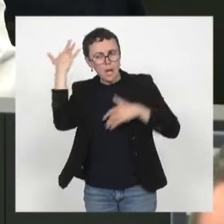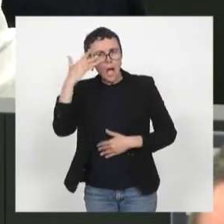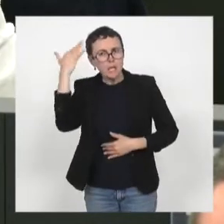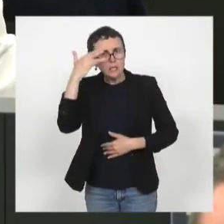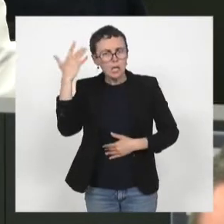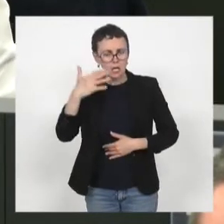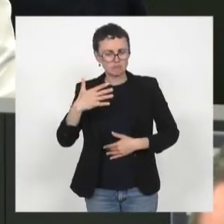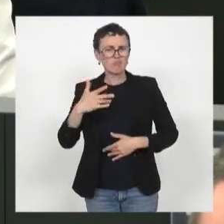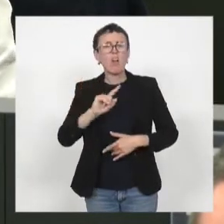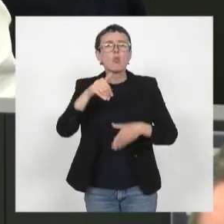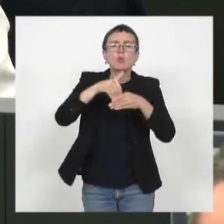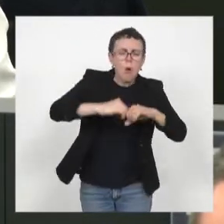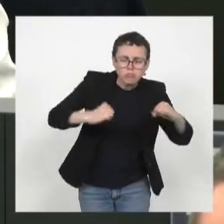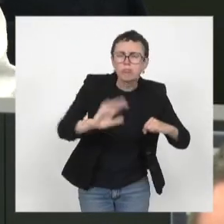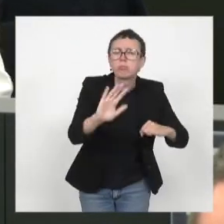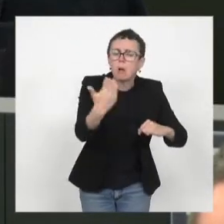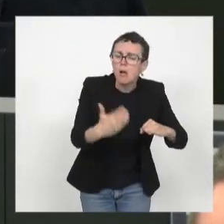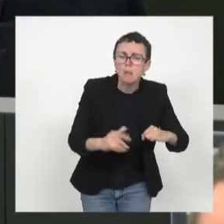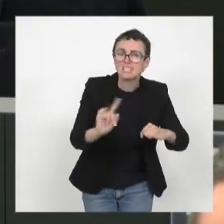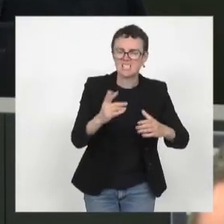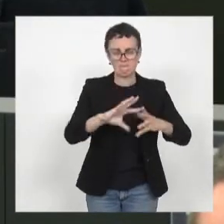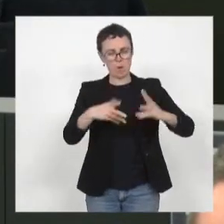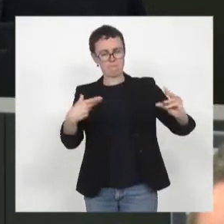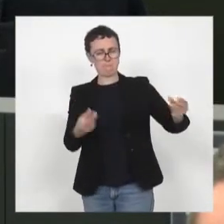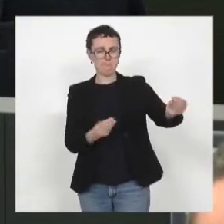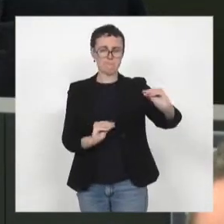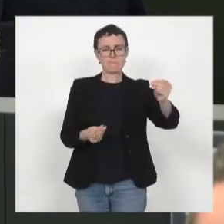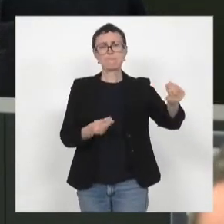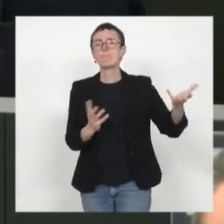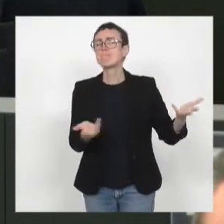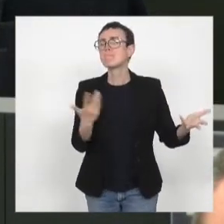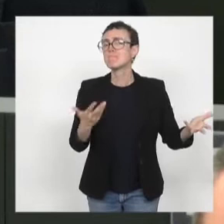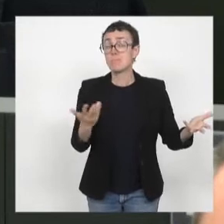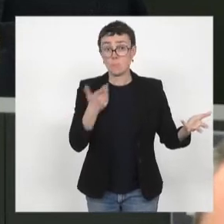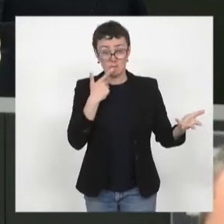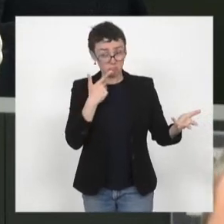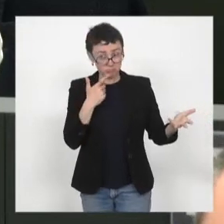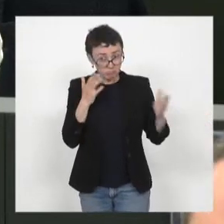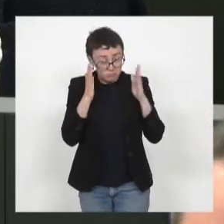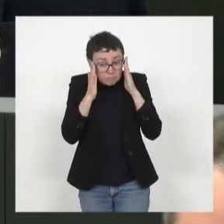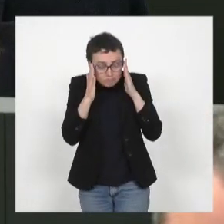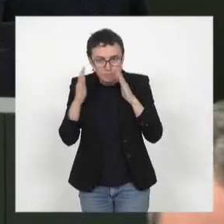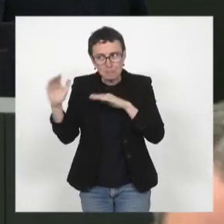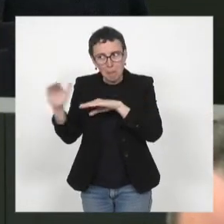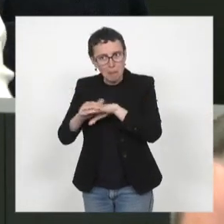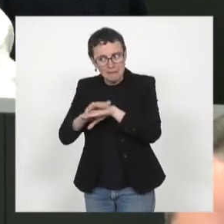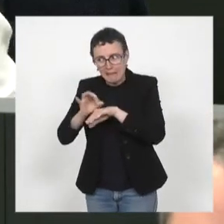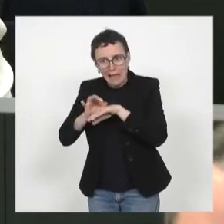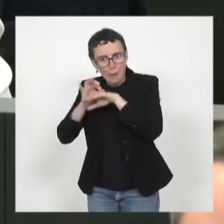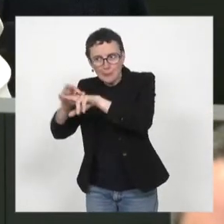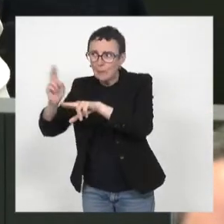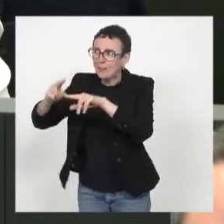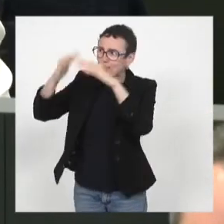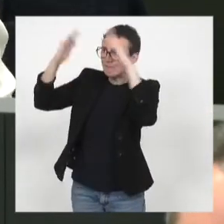fond, mais sur la forme. Je vais m'exprimer sur finalement la transformation complète de la politique d'accompagnement à la